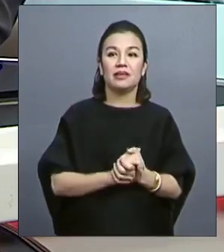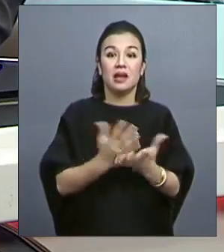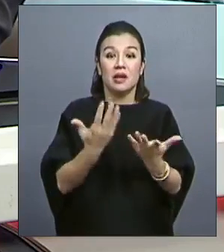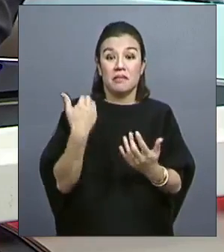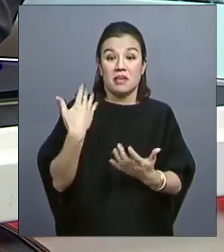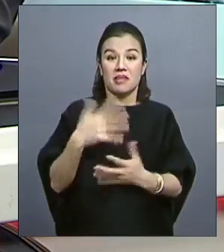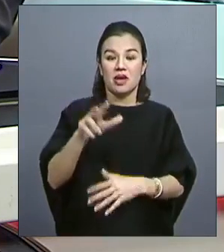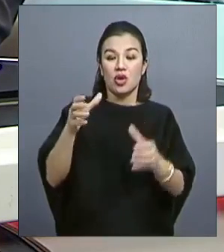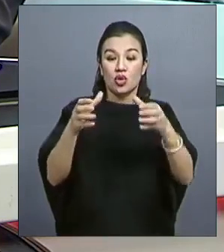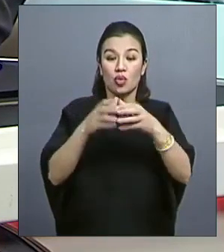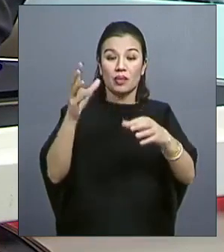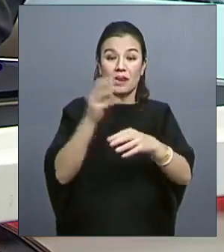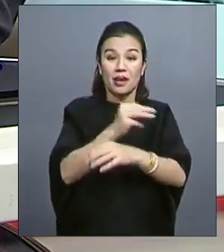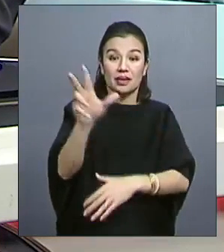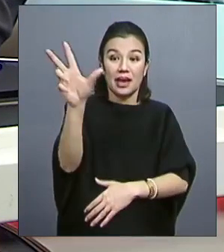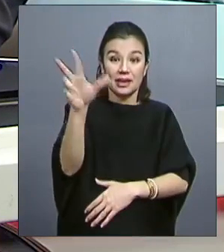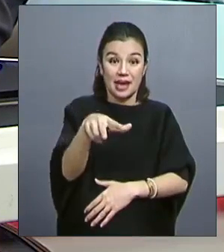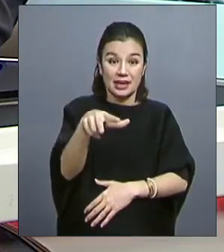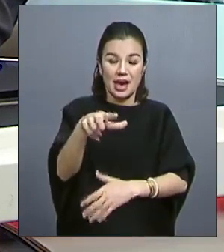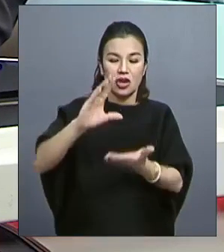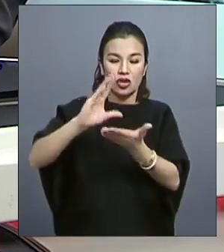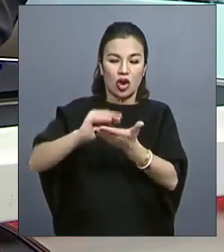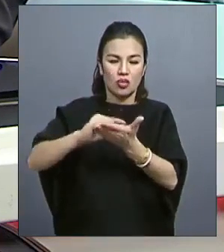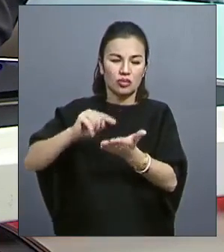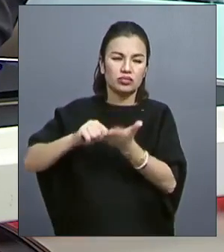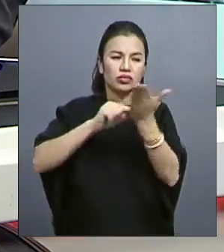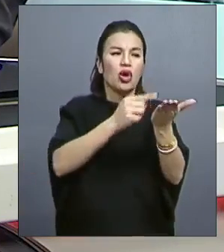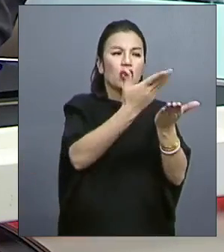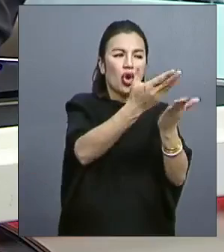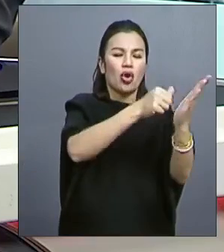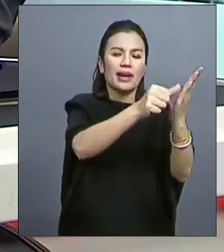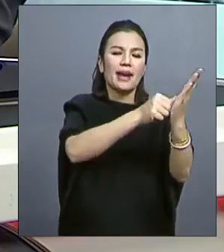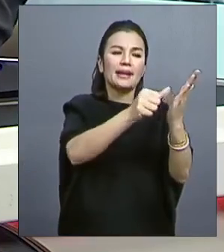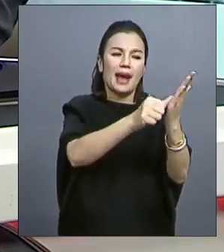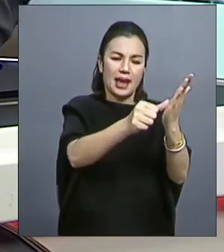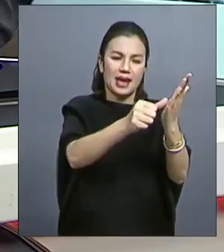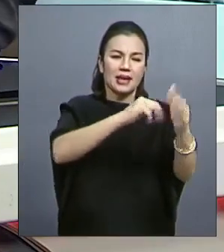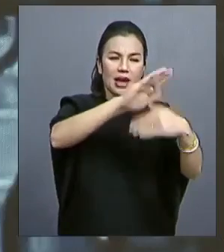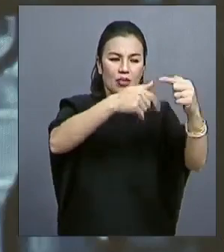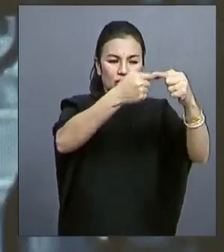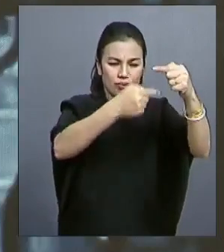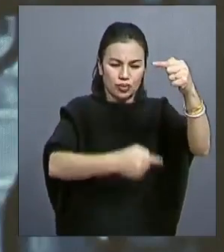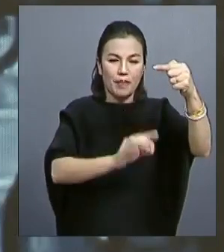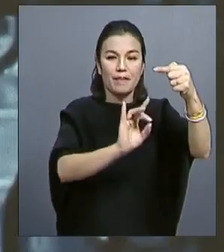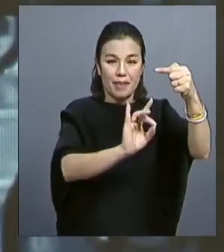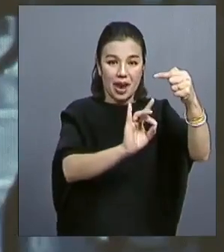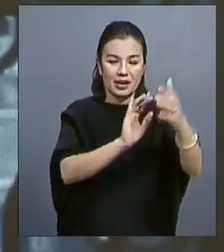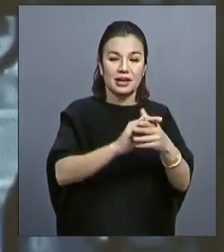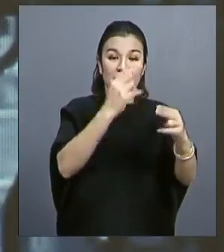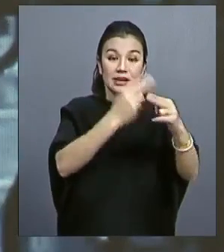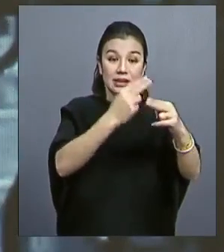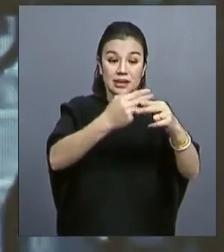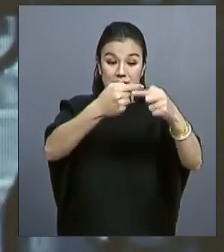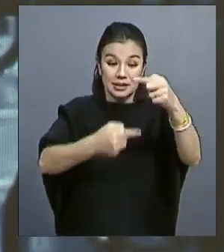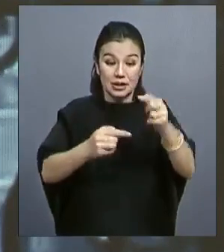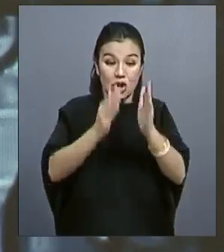ยื่นคำชี้แจงต่อศาลรัฐธรรมนูญเพื่อแก้ข้อกล่าวหายุบพรรคแล้วนะคะรวมทั้งหมด 8ประเด็นด้วยกันพร้อมทั้งเสนอบัญชีพยานบุคคลที่